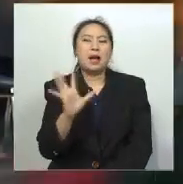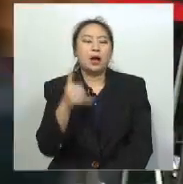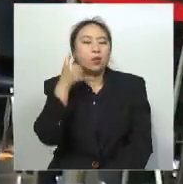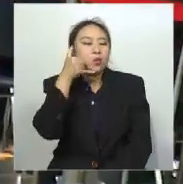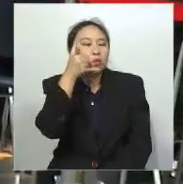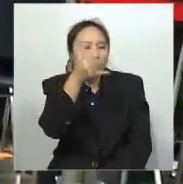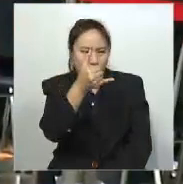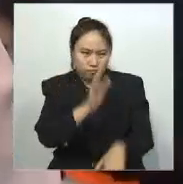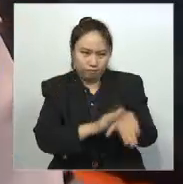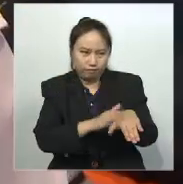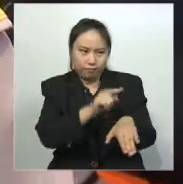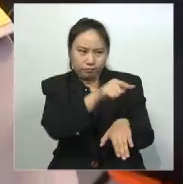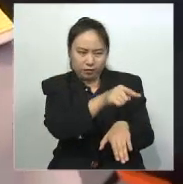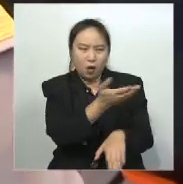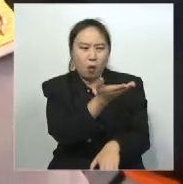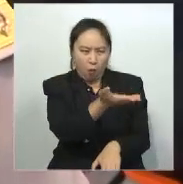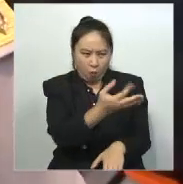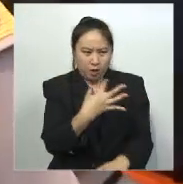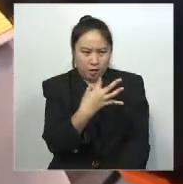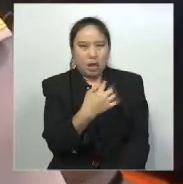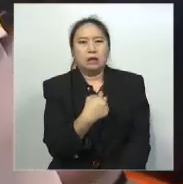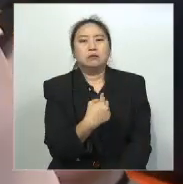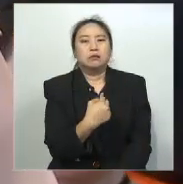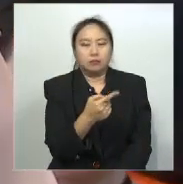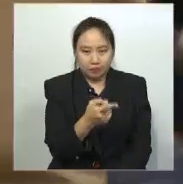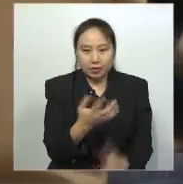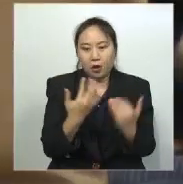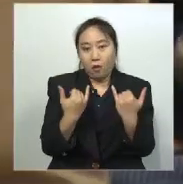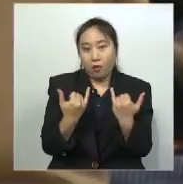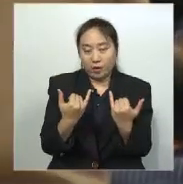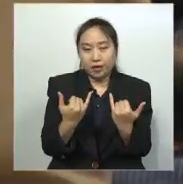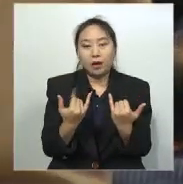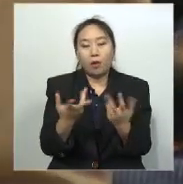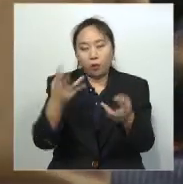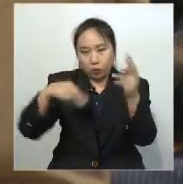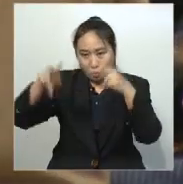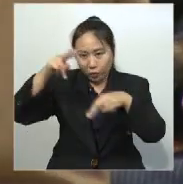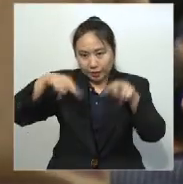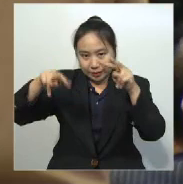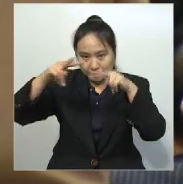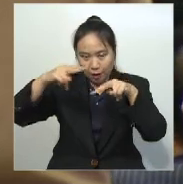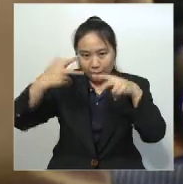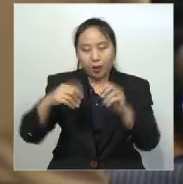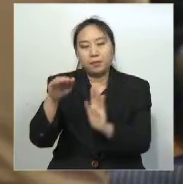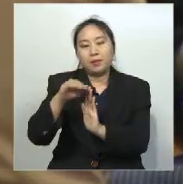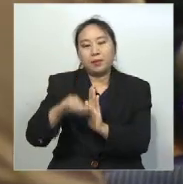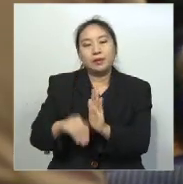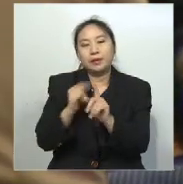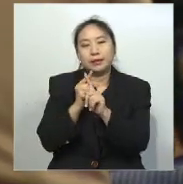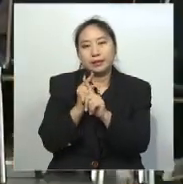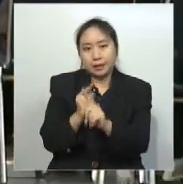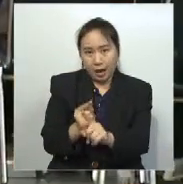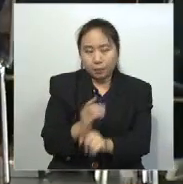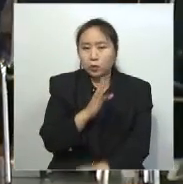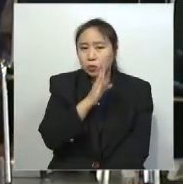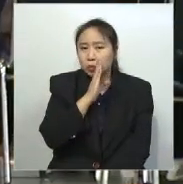ขอให้ผู้อื่นลงคะแนนให้ซึ่งขณะนี้ก็อยู่ระหว่างการตรวจสอบก่อนดำเนินการตามขั้นตอนนะคะหาก